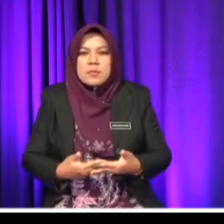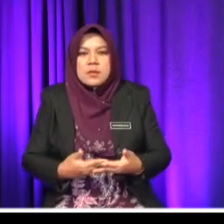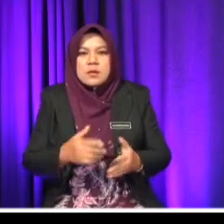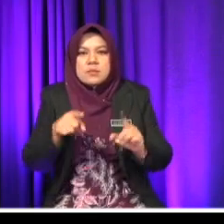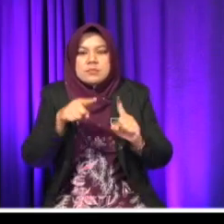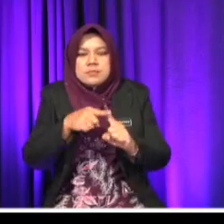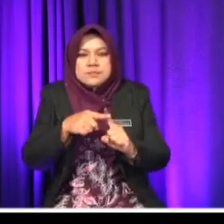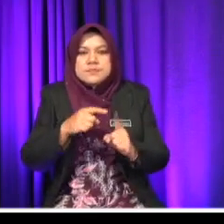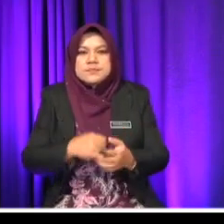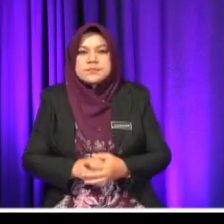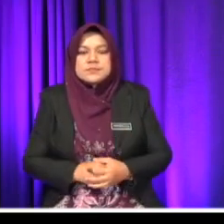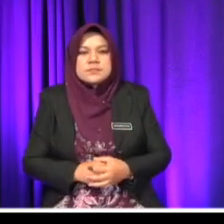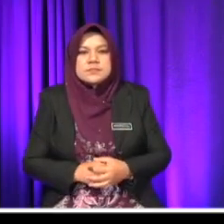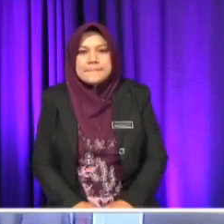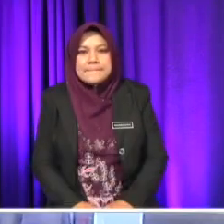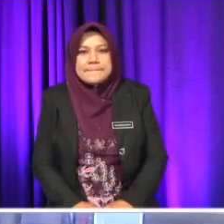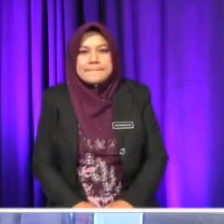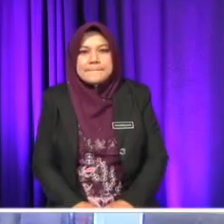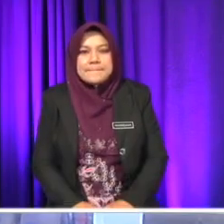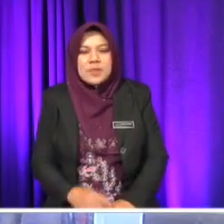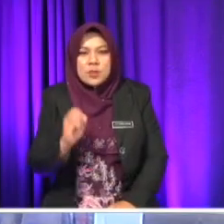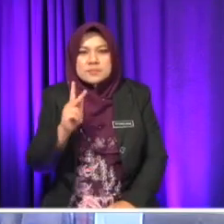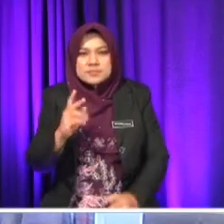dari segi nilai dari segi keyakinan